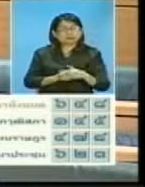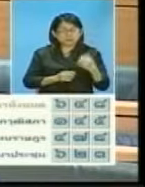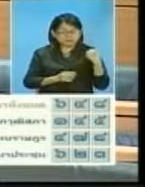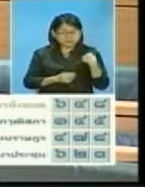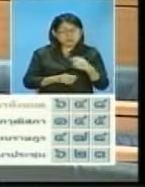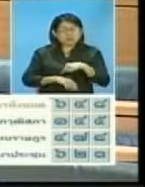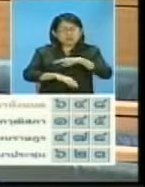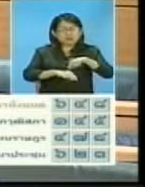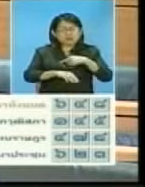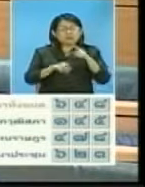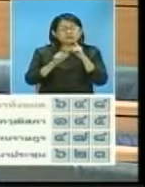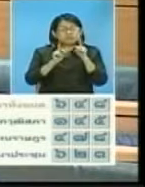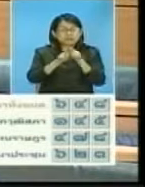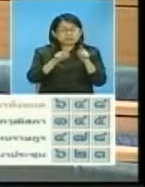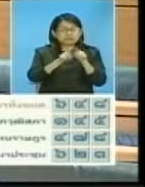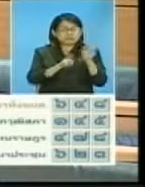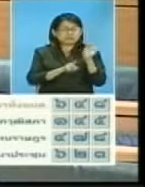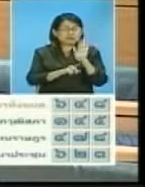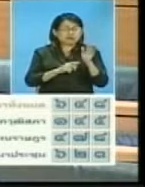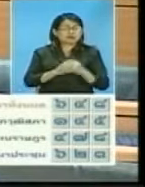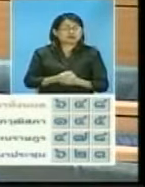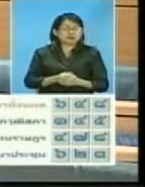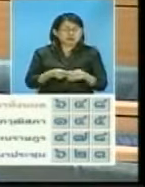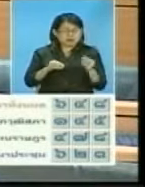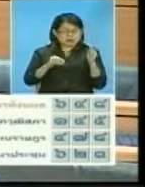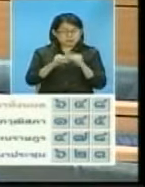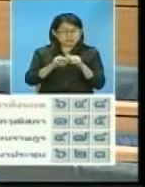ลามากนักประเด็นทั้งสอง